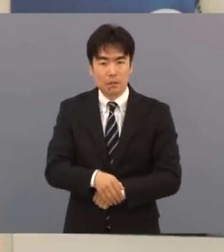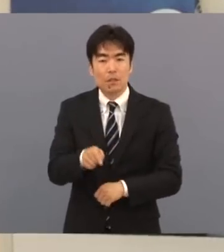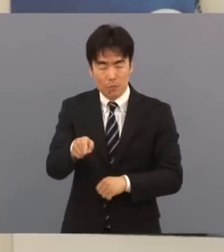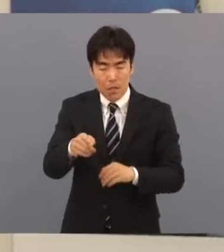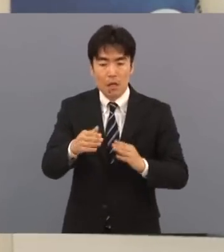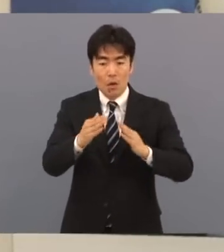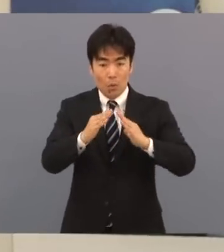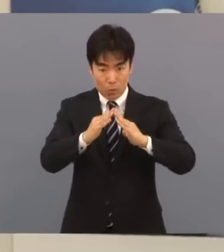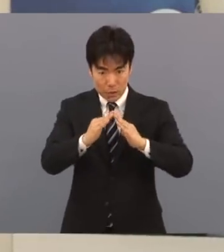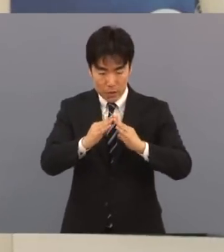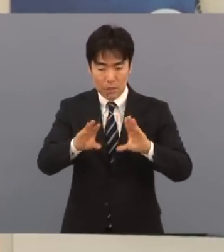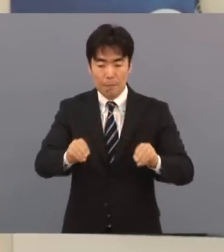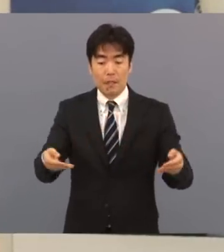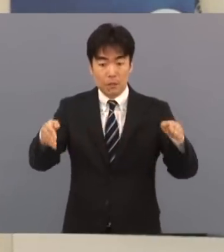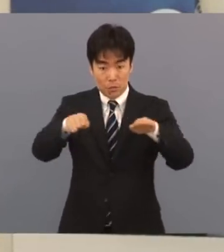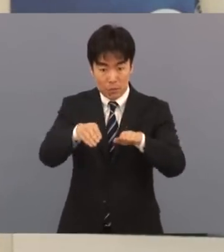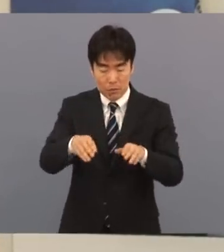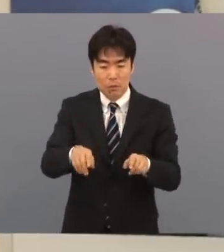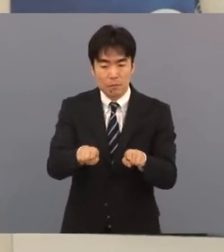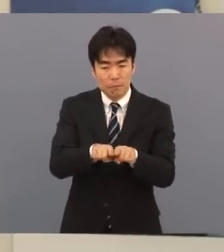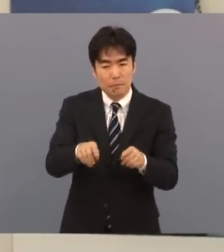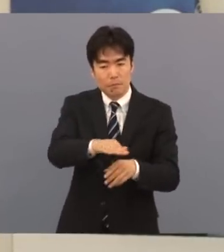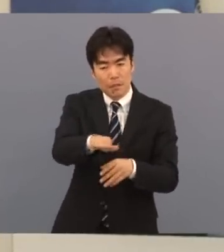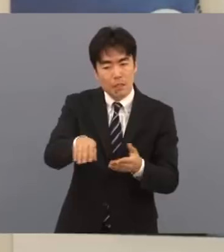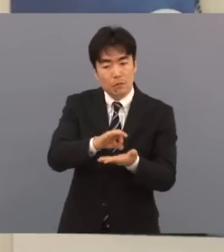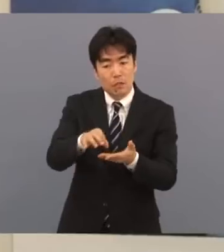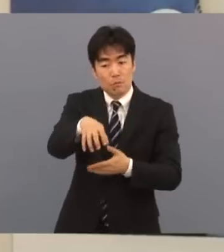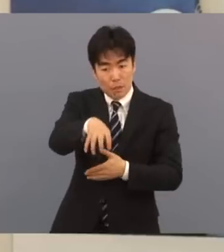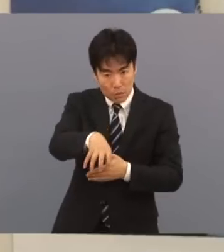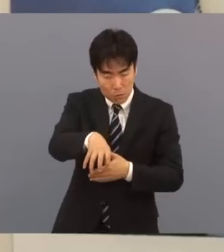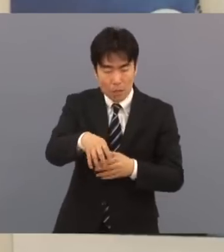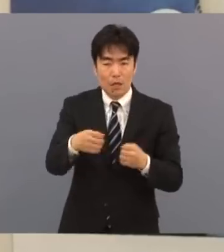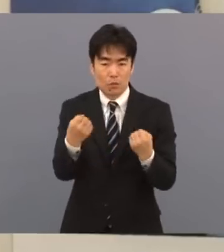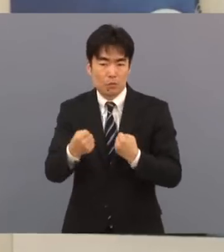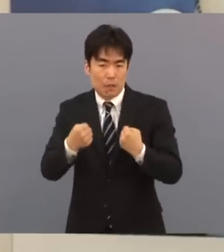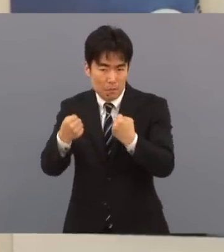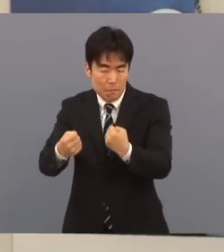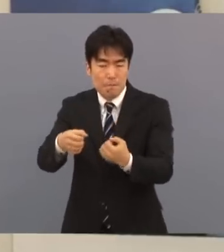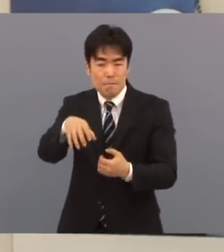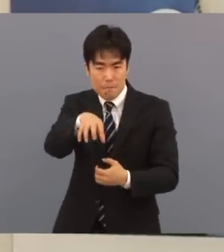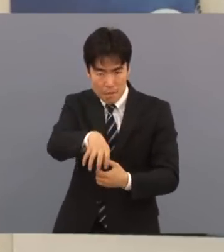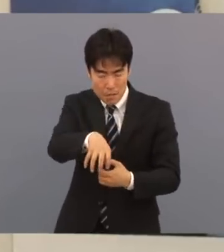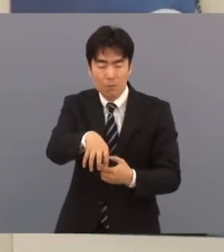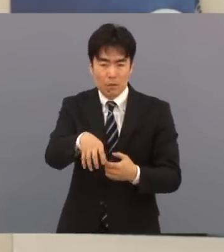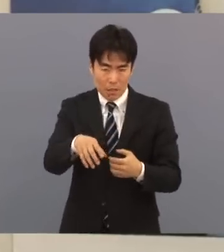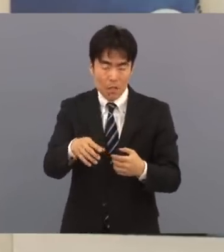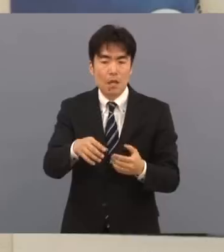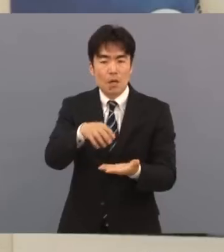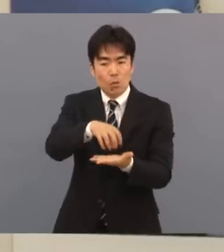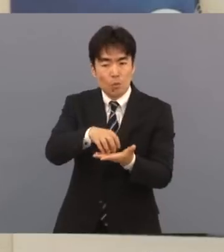や共同住宅の共用部分、車庫、ゴミ置き場などの路上、公園などのさまざまな場所で発生しています